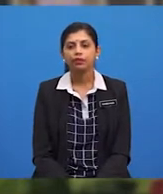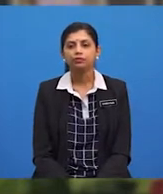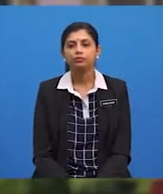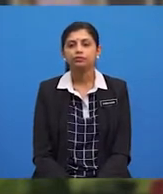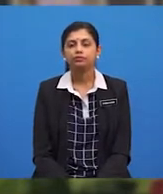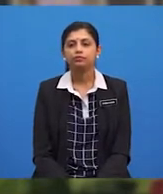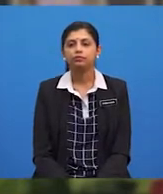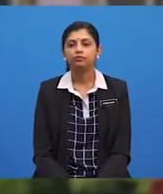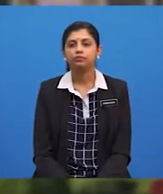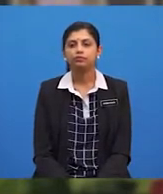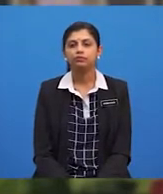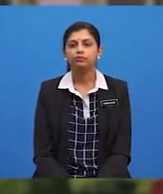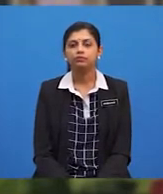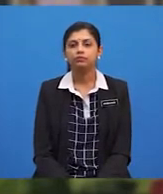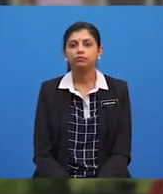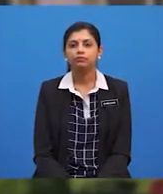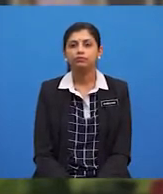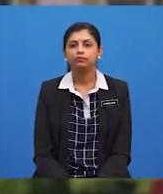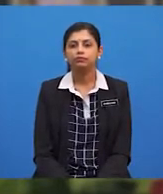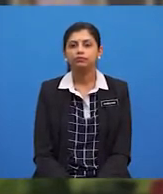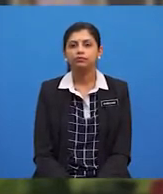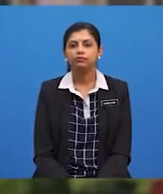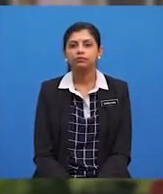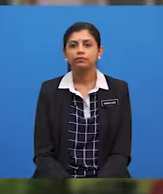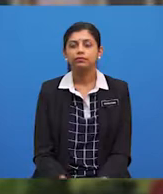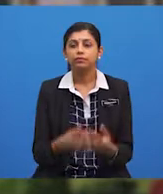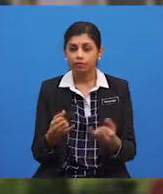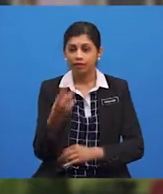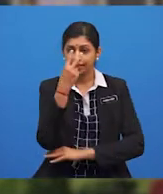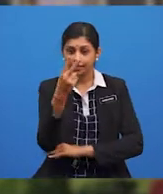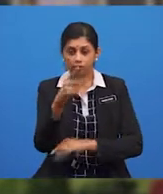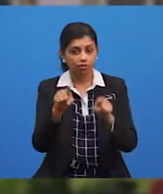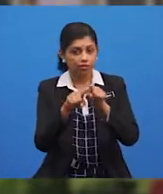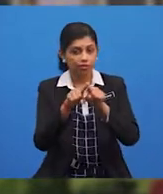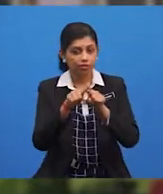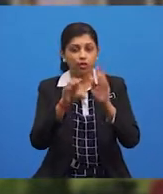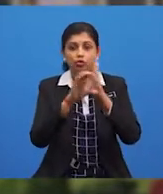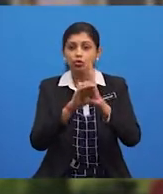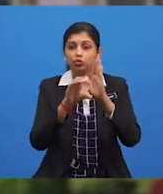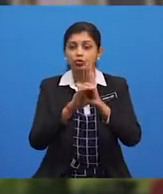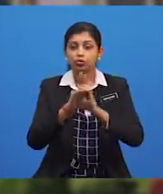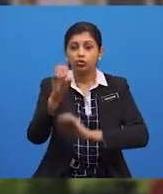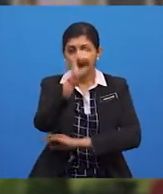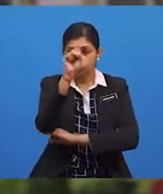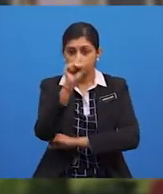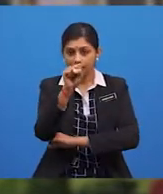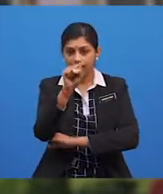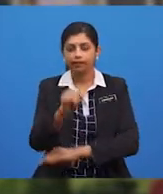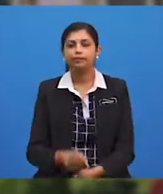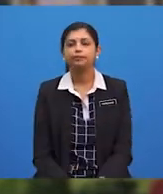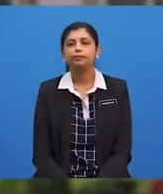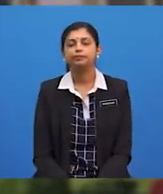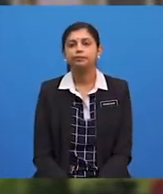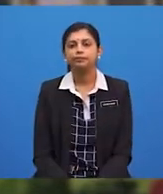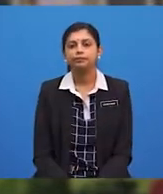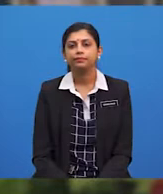Baiklah pelajar, sekarang marilah kita bersama-sama melihat contoh-contoh soalan objektif yang telah cikgu